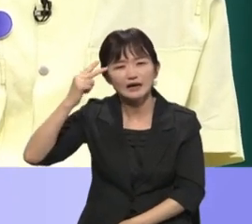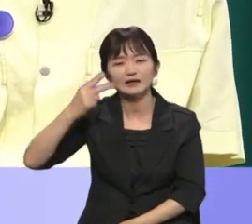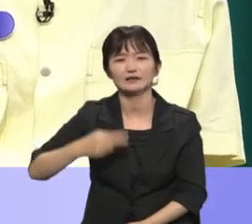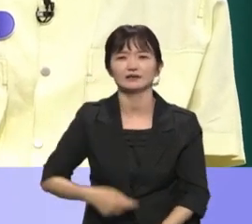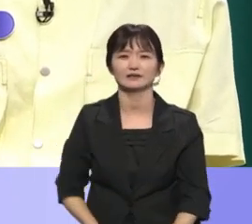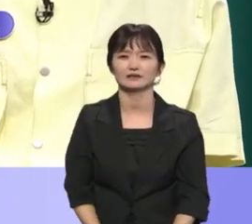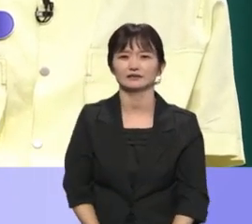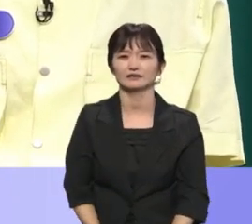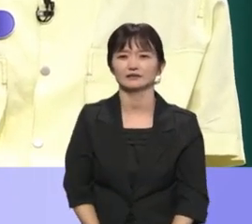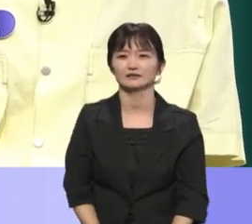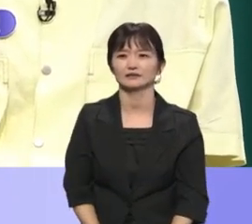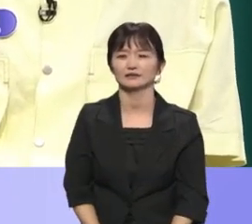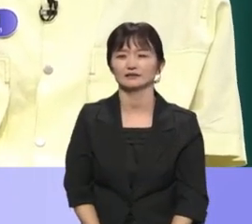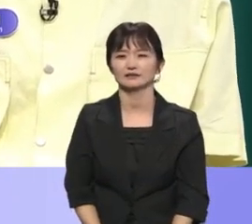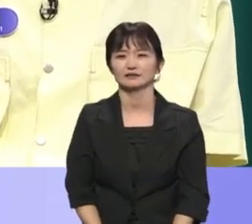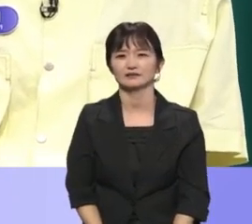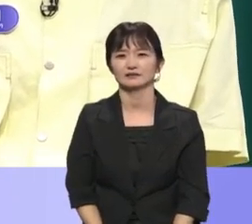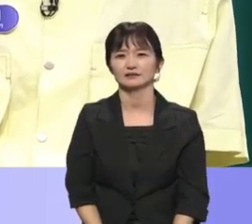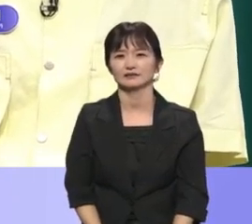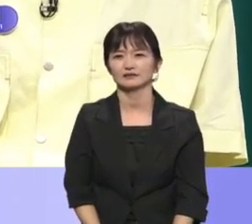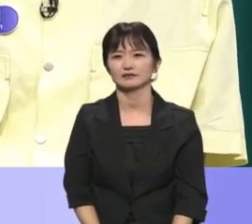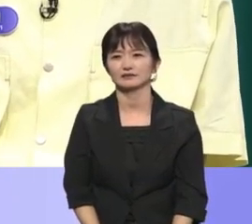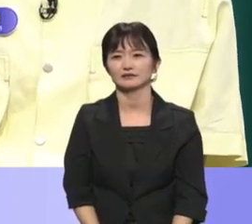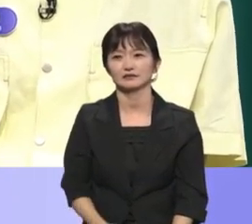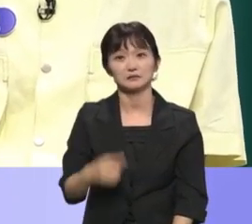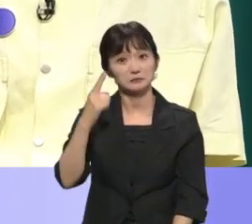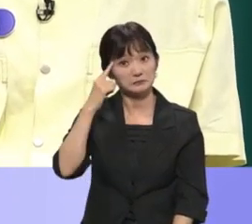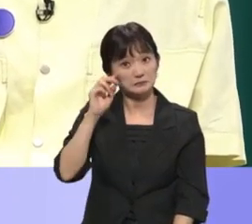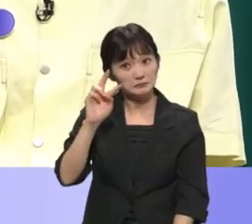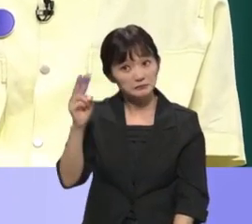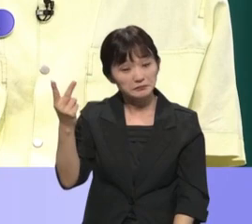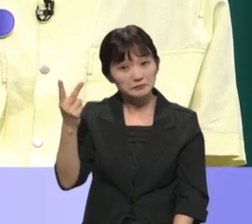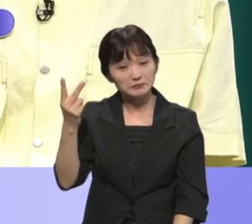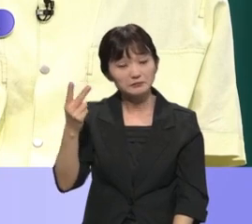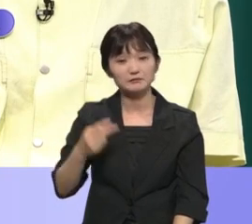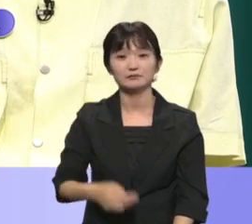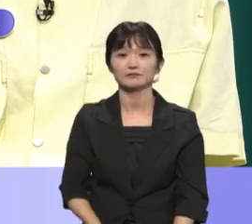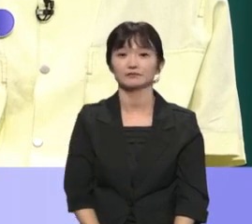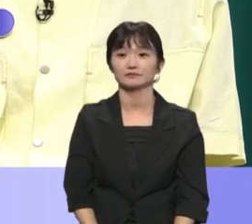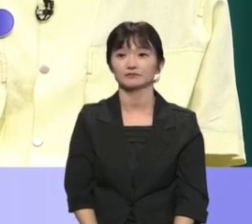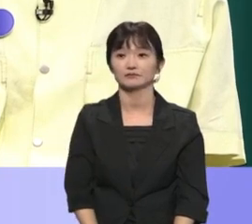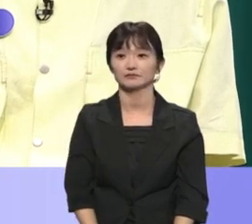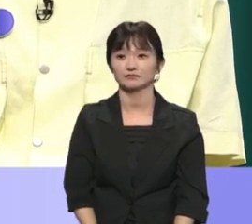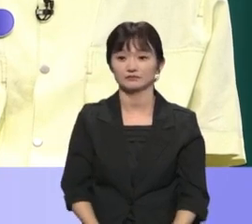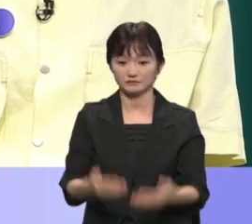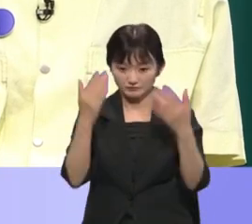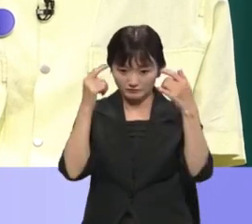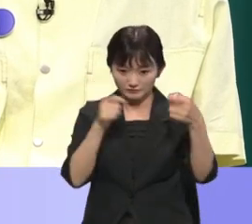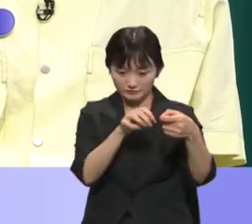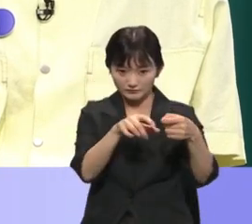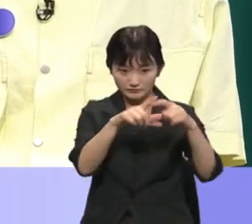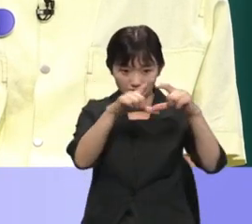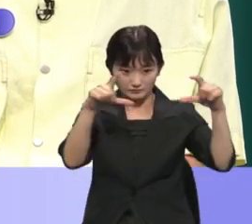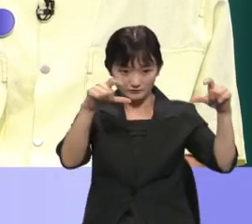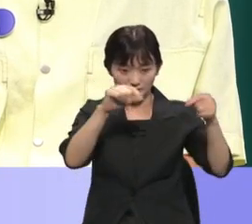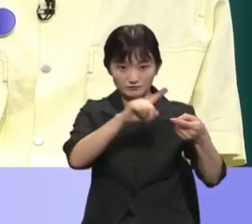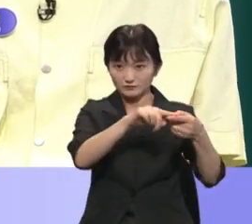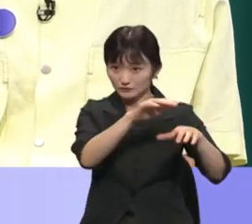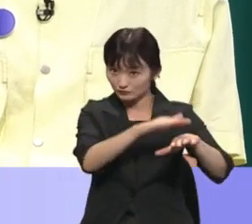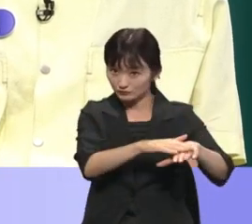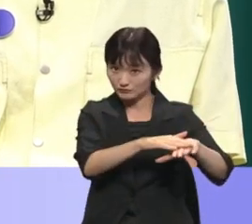합니다 그러면 우리가 이제 생각의 전환을 해보면 거꾸로 생각을 해보면 스쿨존 표지판은 그대로 있었다는